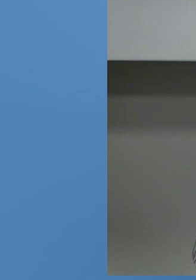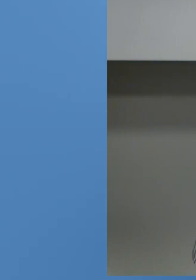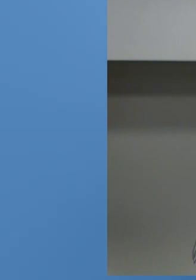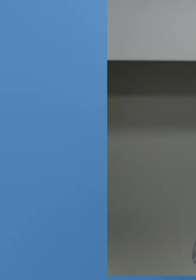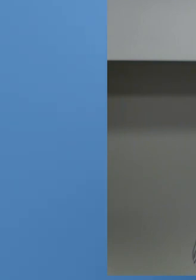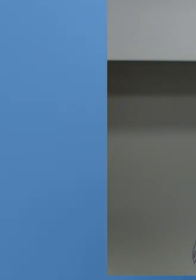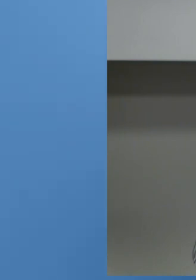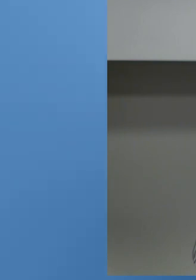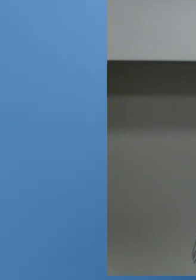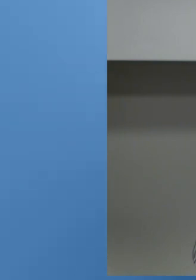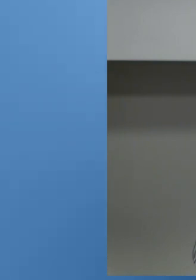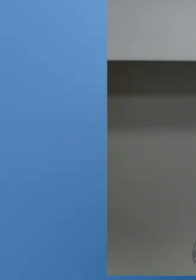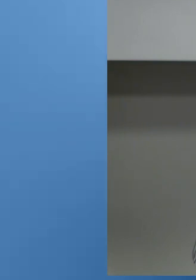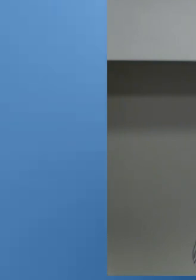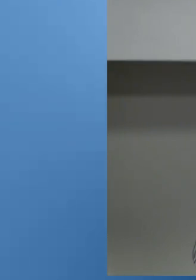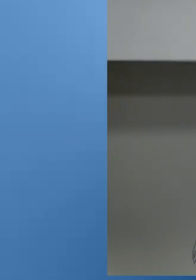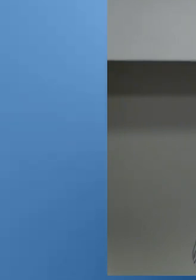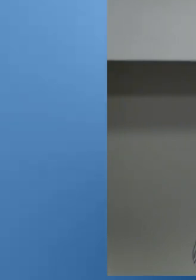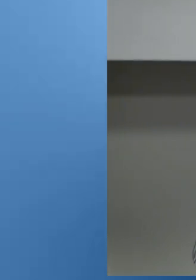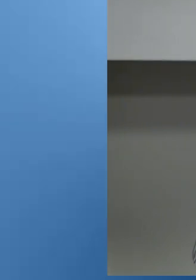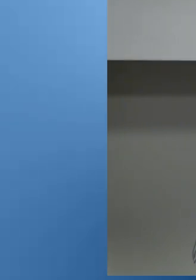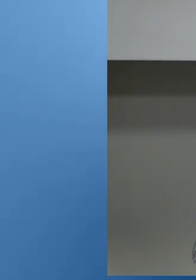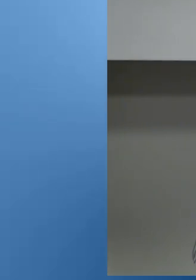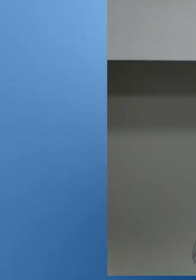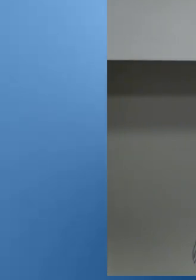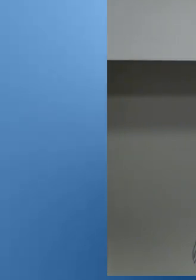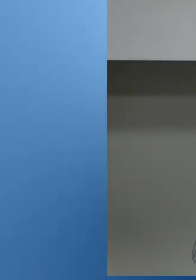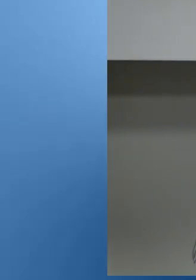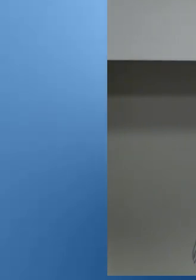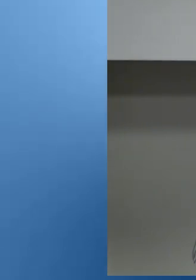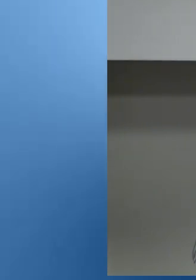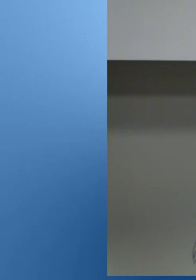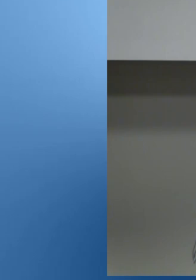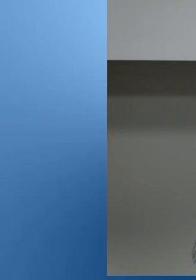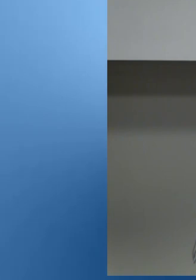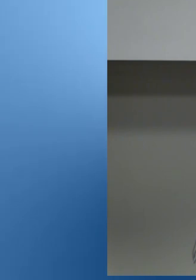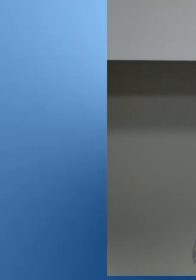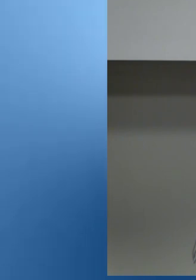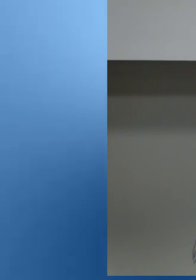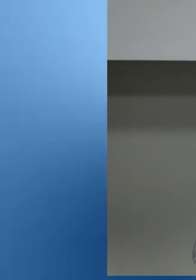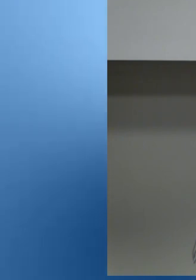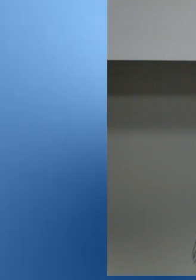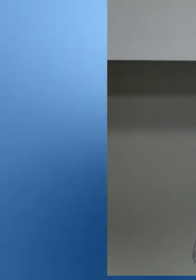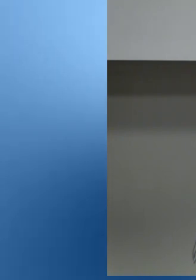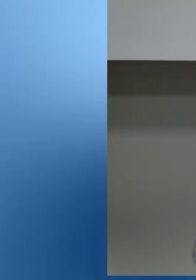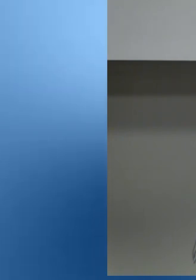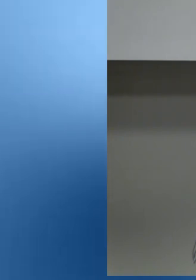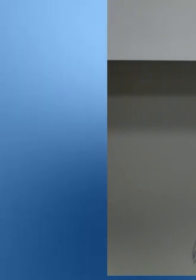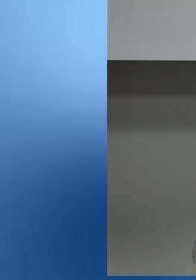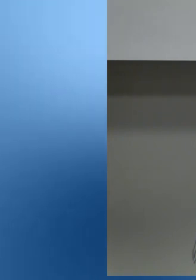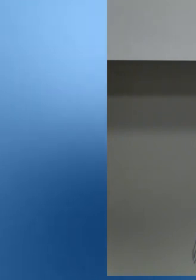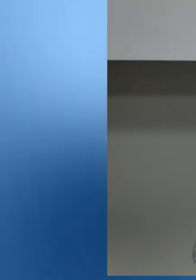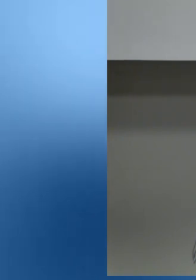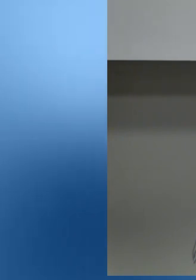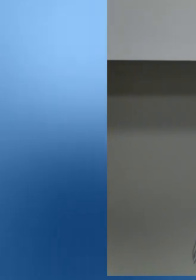spazer nous y sommes soumis mais il a été retravaillé à la lumière de du travail qui a été fait depuis 2016 et là sous la